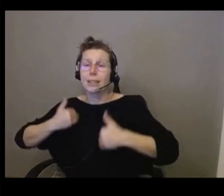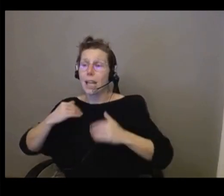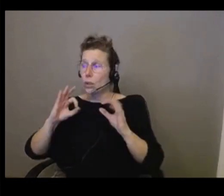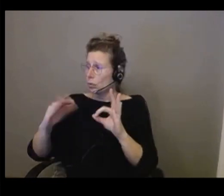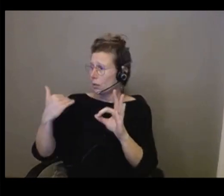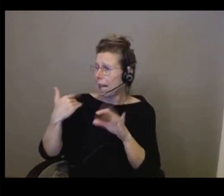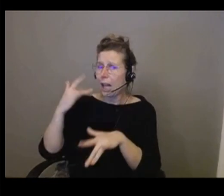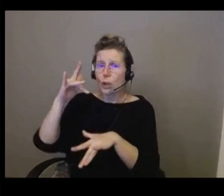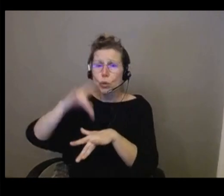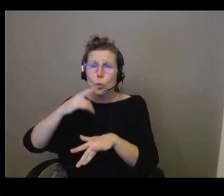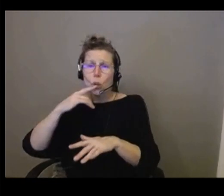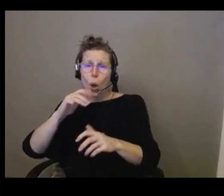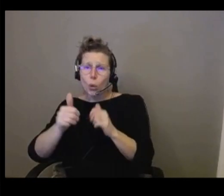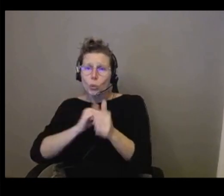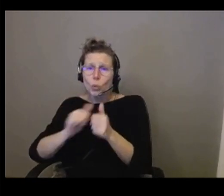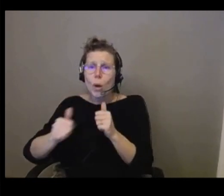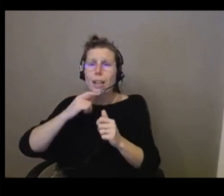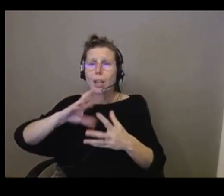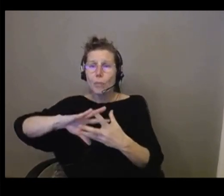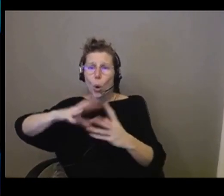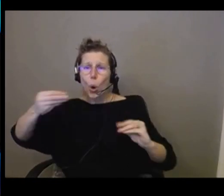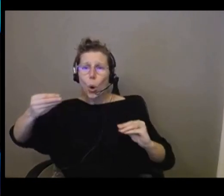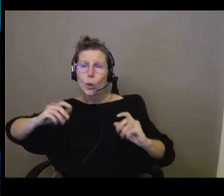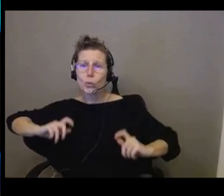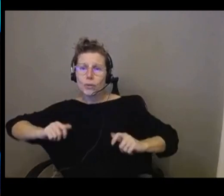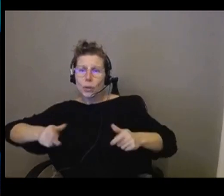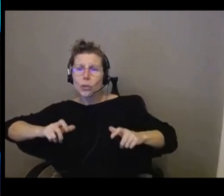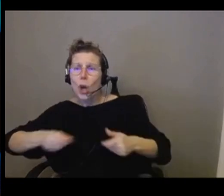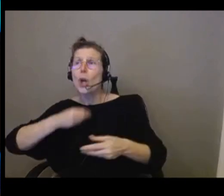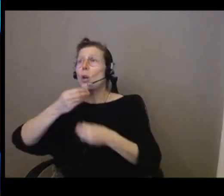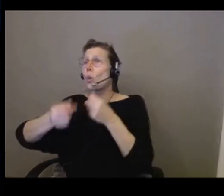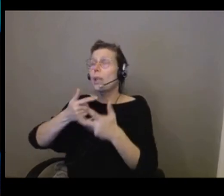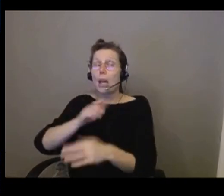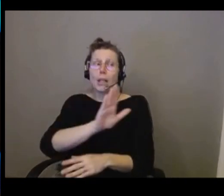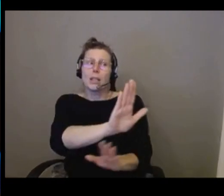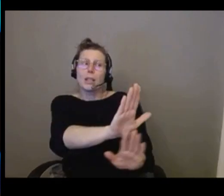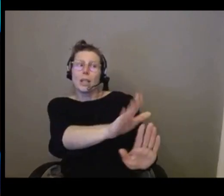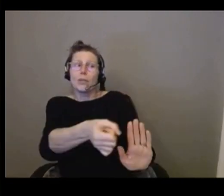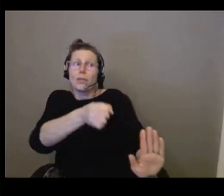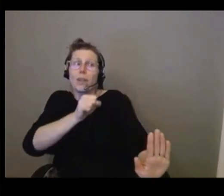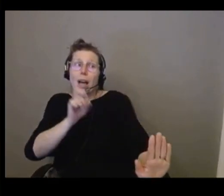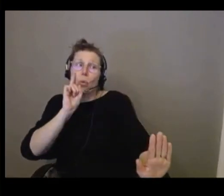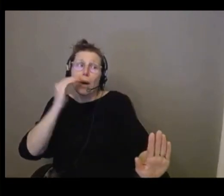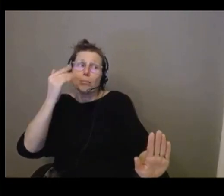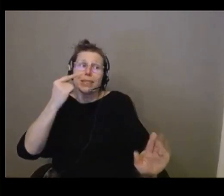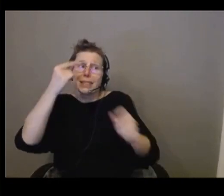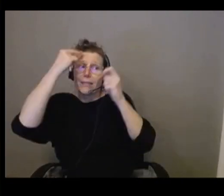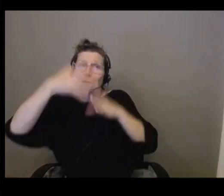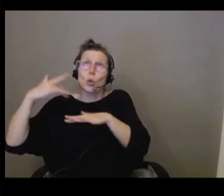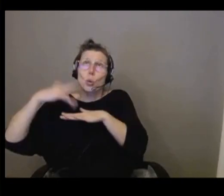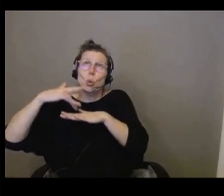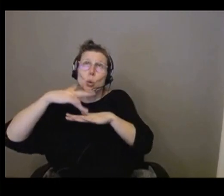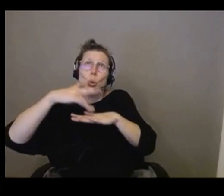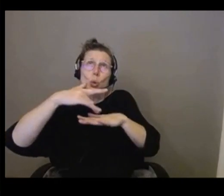d'escrime en fauteuil. Et vous n'allez pas faire tous les spectacles qui sont passés, jeune homme, parce que vous n'allez pas m'en tirer comme ça. Il y en a d'autres,